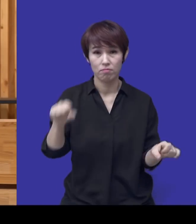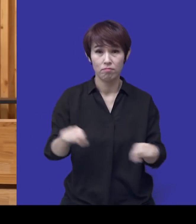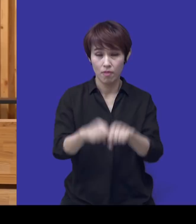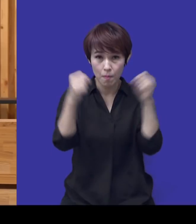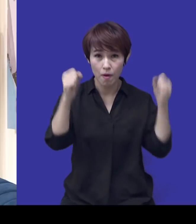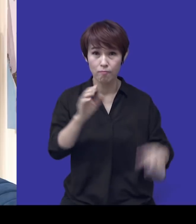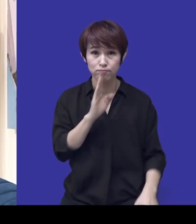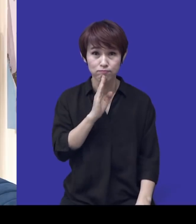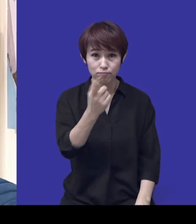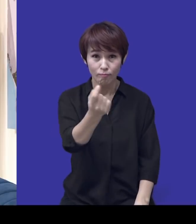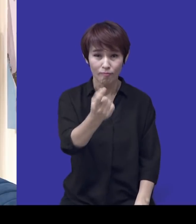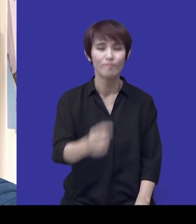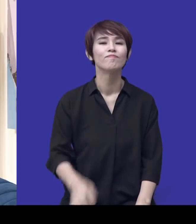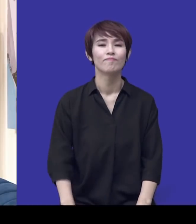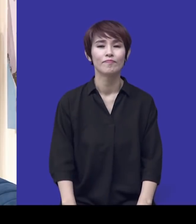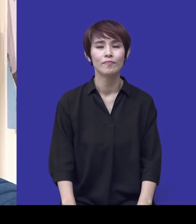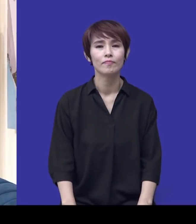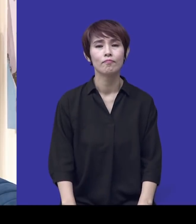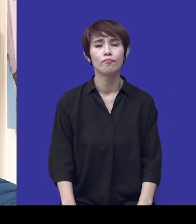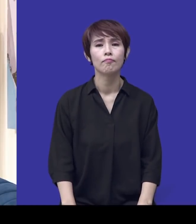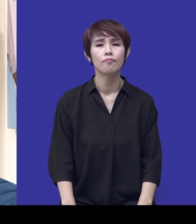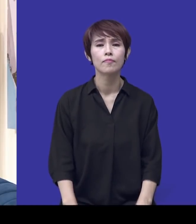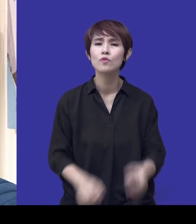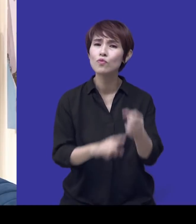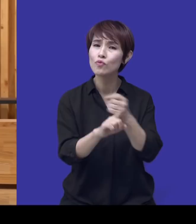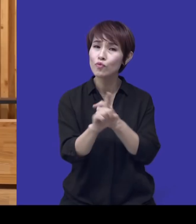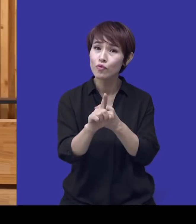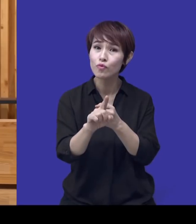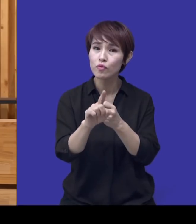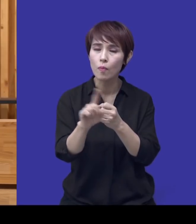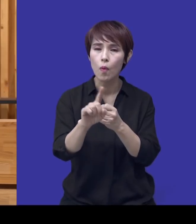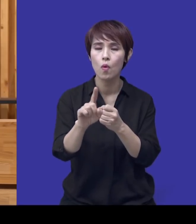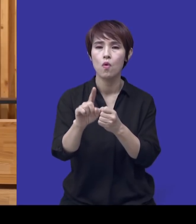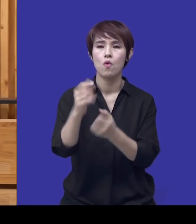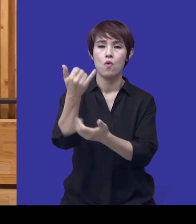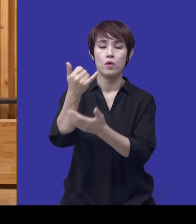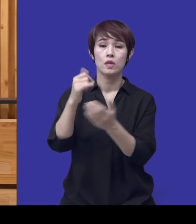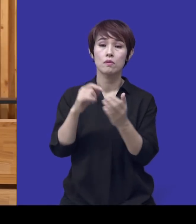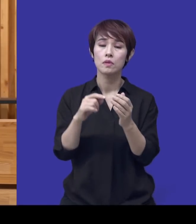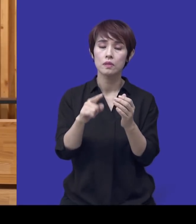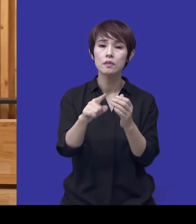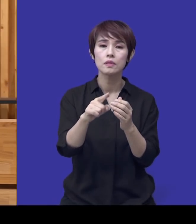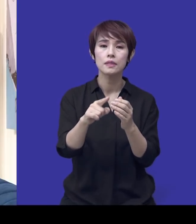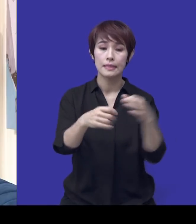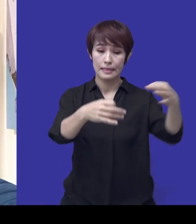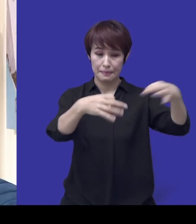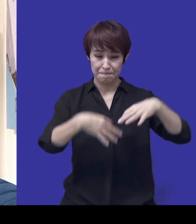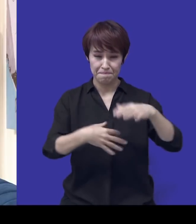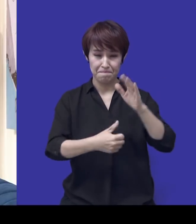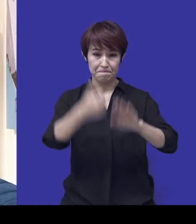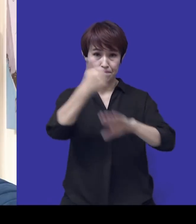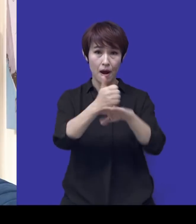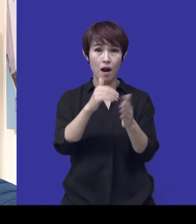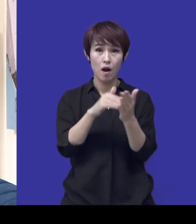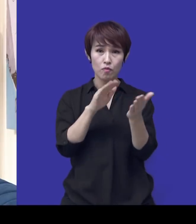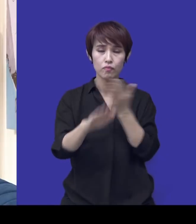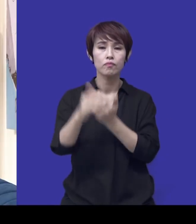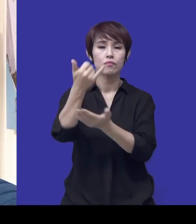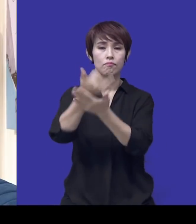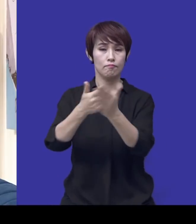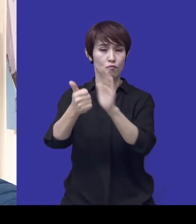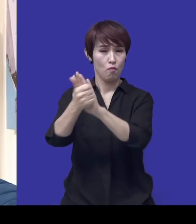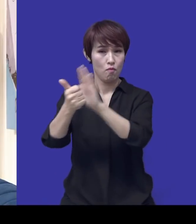났다고 하던데 네. 그 사업 이제 대박 난 이후에도 그 고아를 돕겠다는 마음은 계속 이어졌어요? 신발이라는 카테고리를